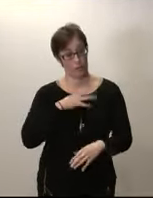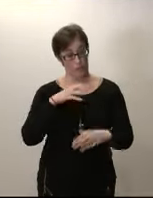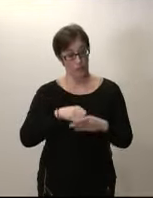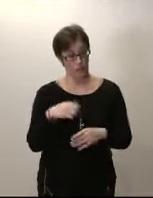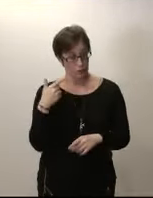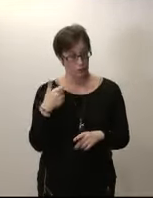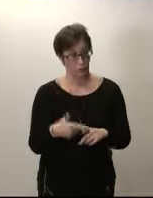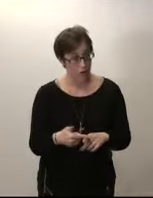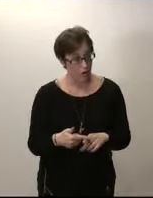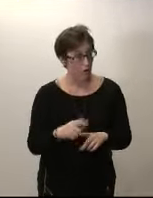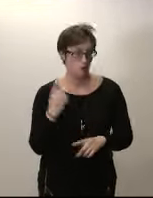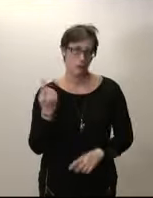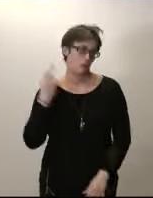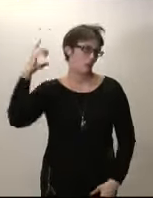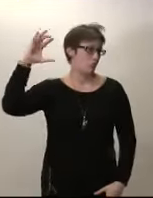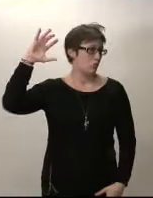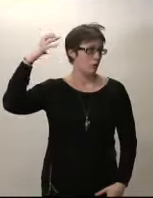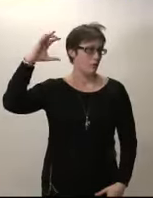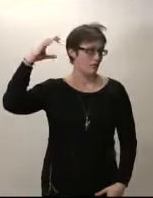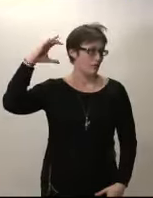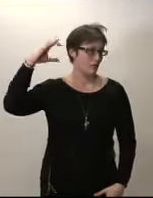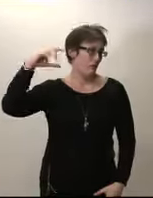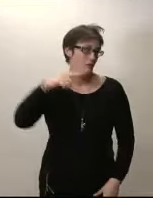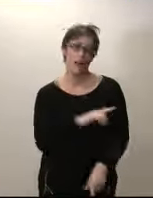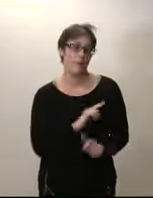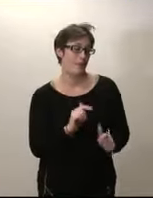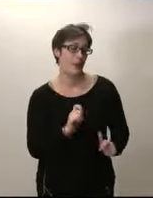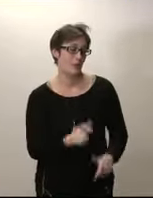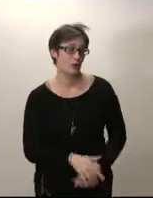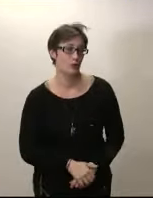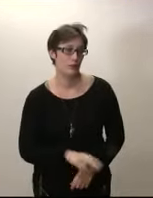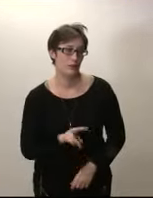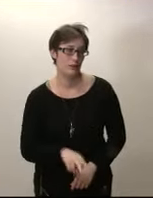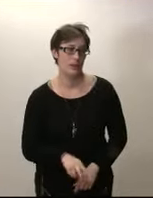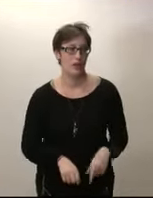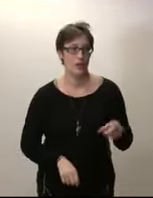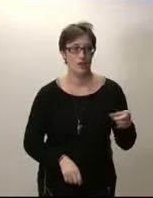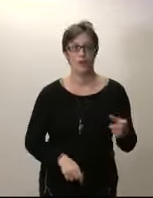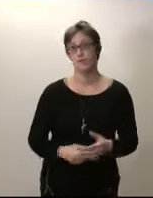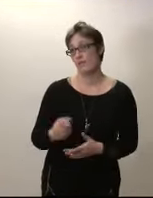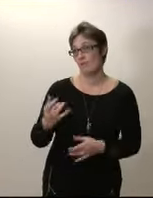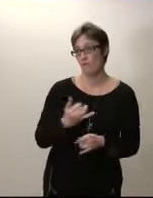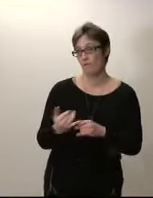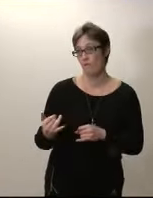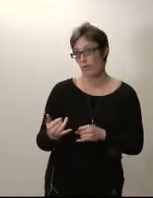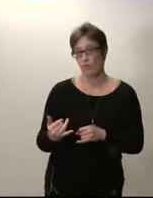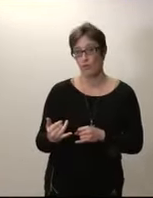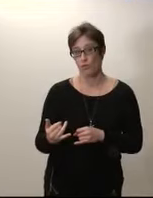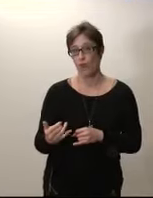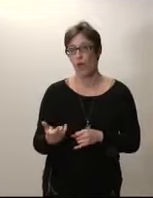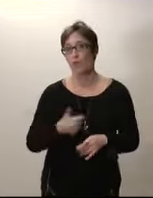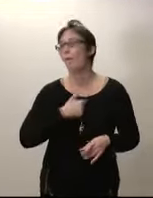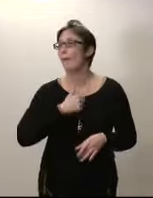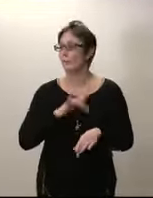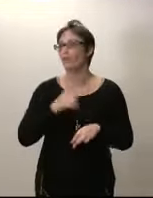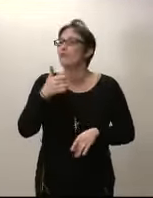soleil. Vous avez joué de malchance, c'est vrai. Elle n'a eu lieu qu'une seule fois sous mon mandat. Il a fait beau. Ce que vous dites est faux. D'ailleurs, j'ai volé.